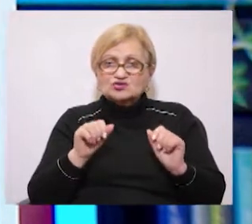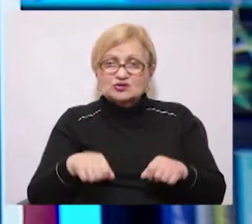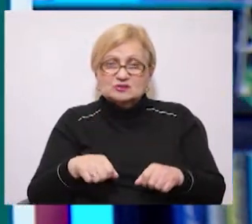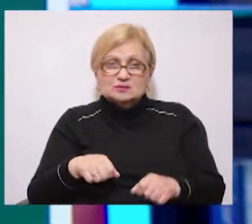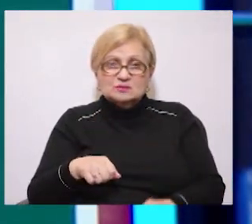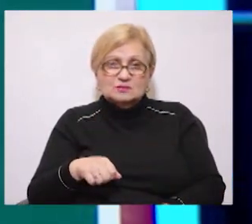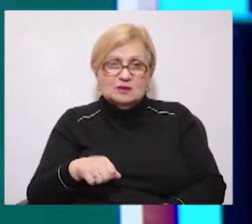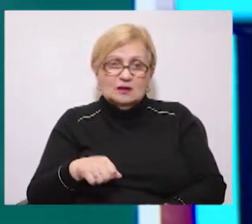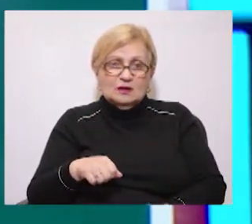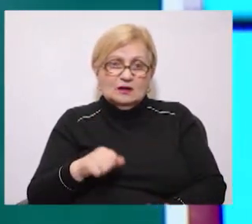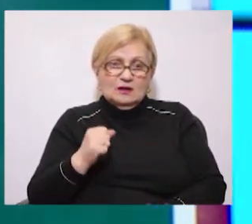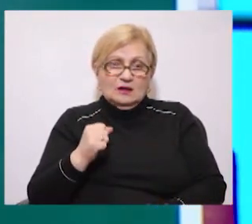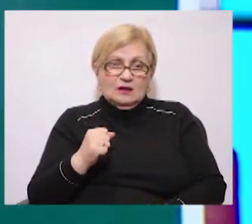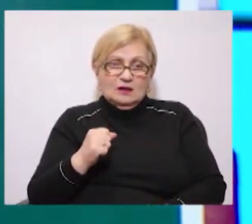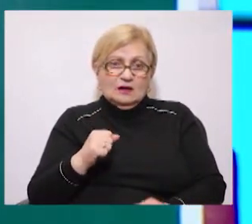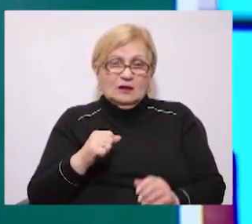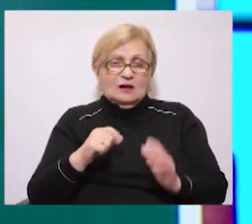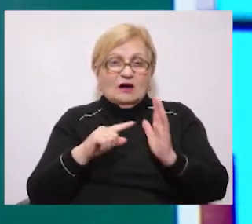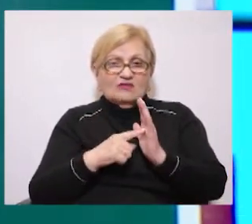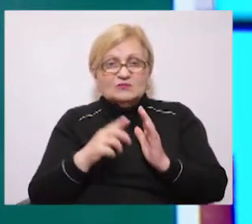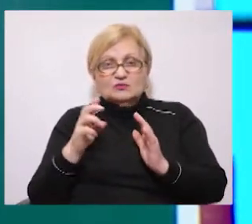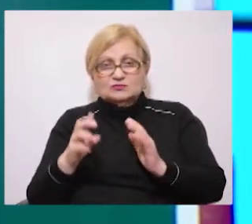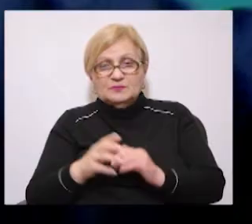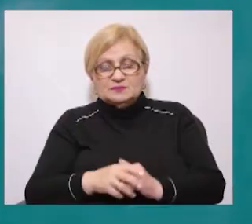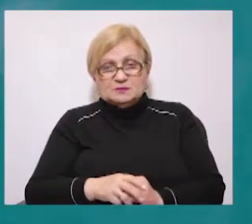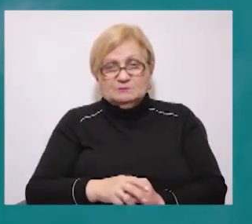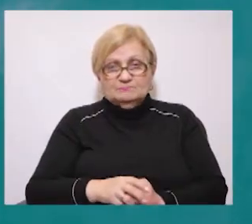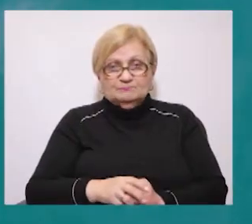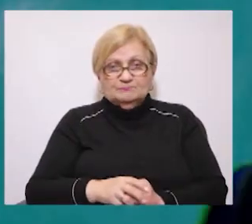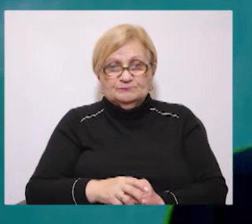შეიძლება იყოს? აი, როდესაც 100 ვამრავლებ b-ზე.